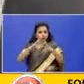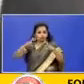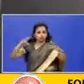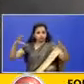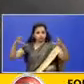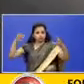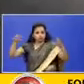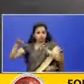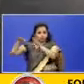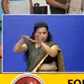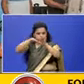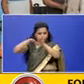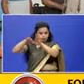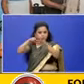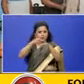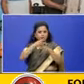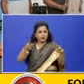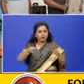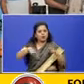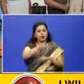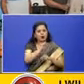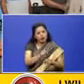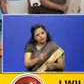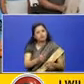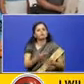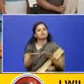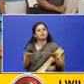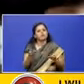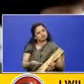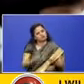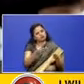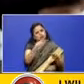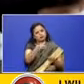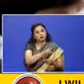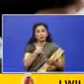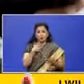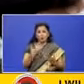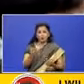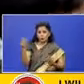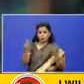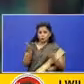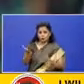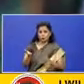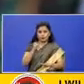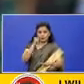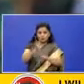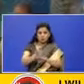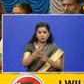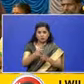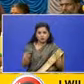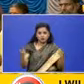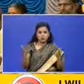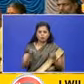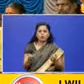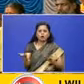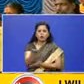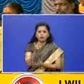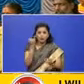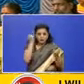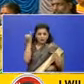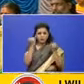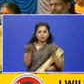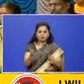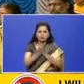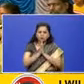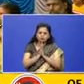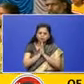लॉन्च करने की सुविधा मिल रही है। मैं अधिक से अधिक स्टार्टअप्स और इनोवेटर्स से आग्रह करूंगा